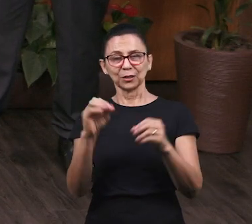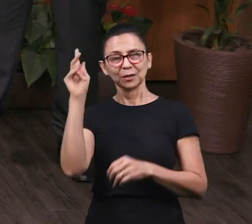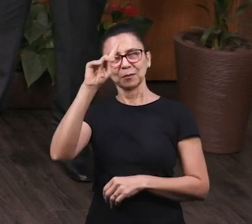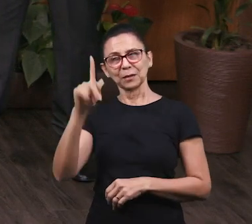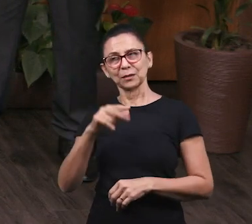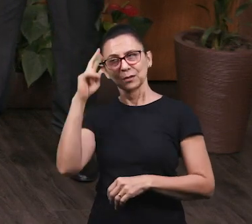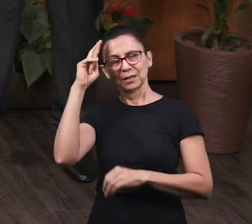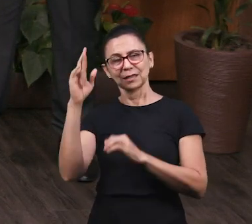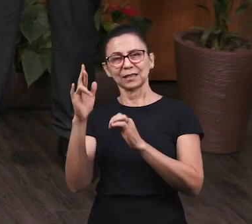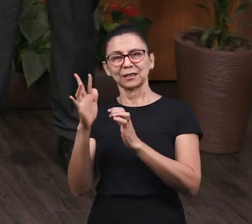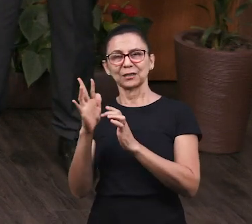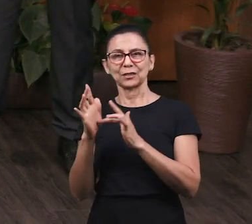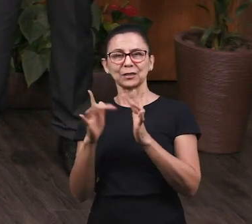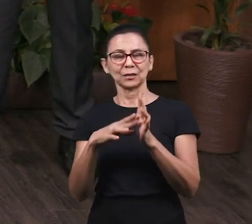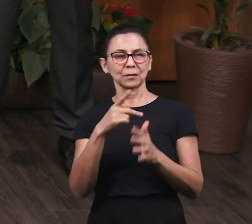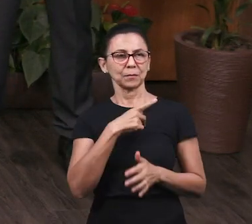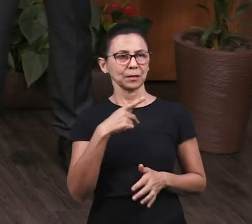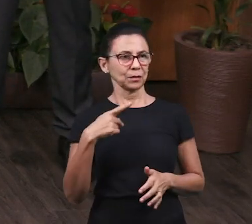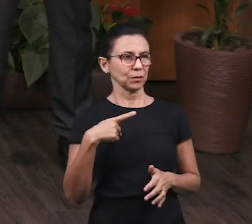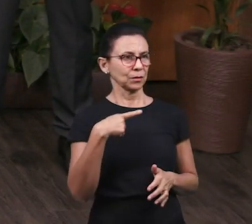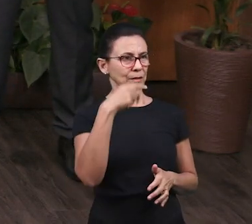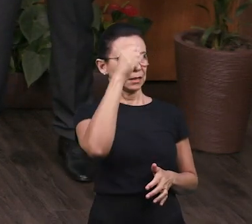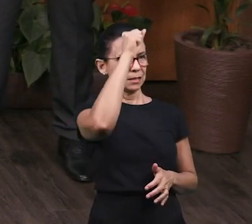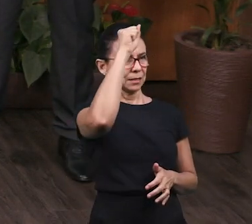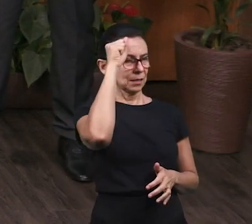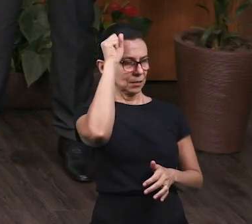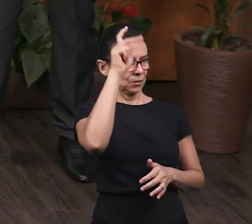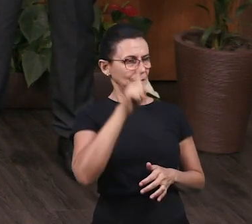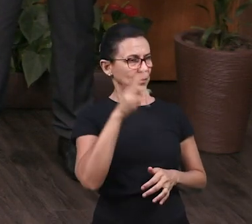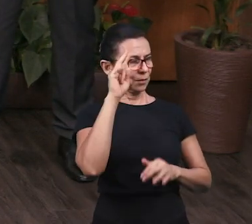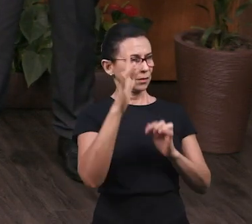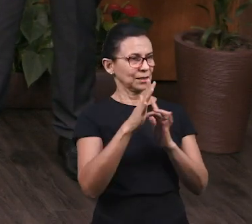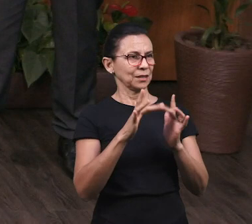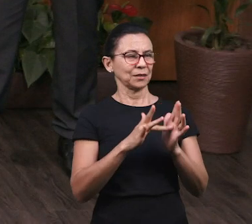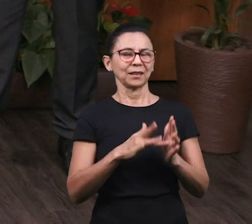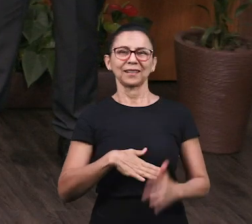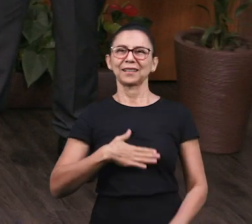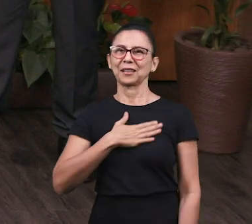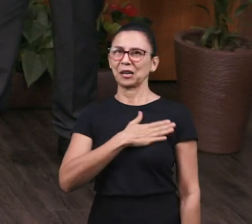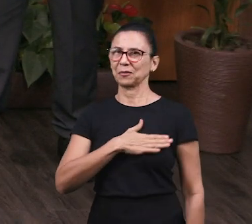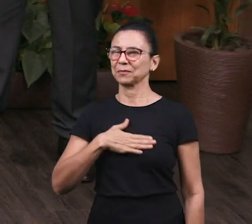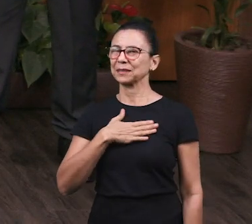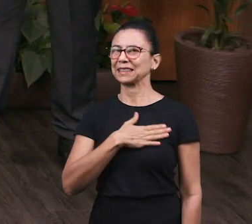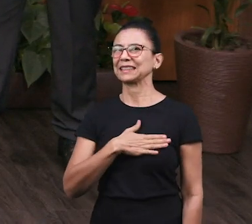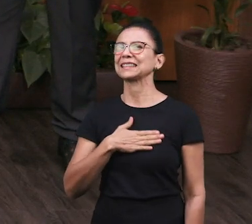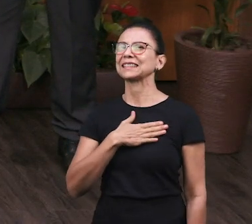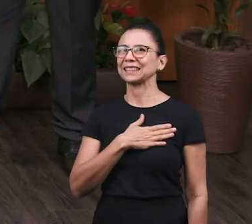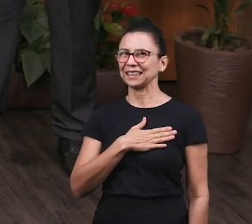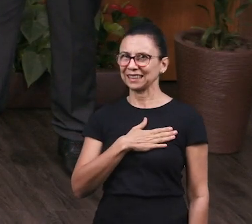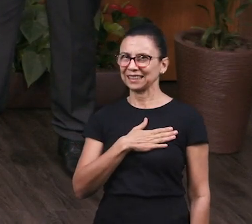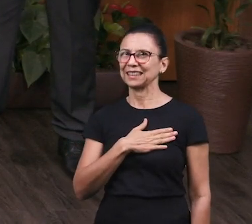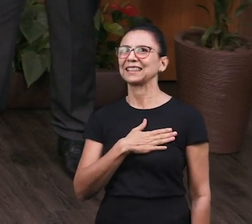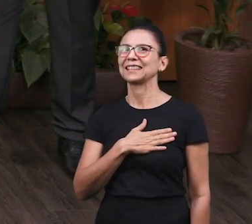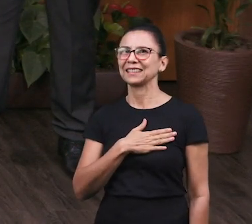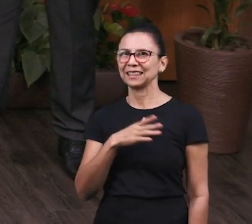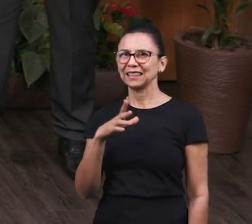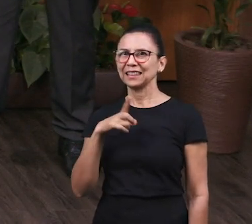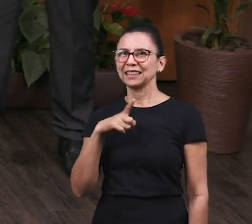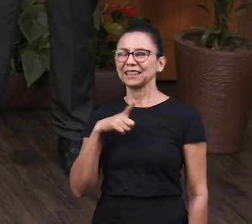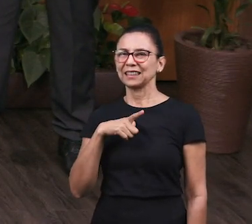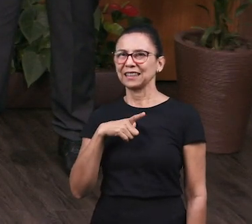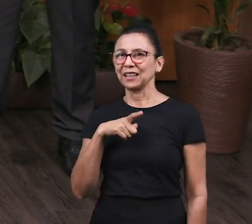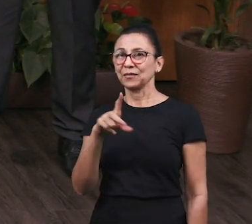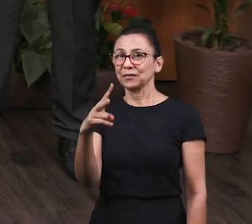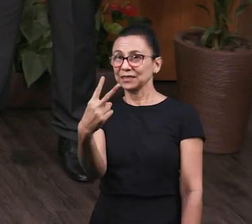Pasteur Sergio, la paix du Seigneur à tous. C'est une satisfaction de compter avec votre